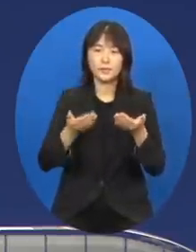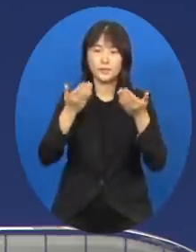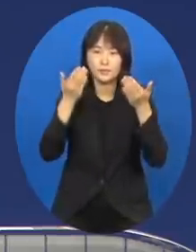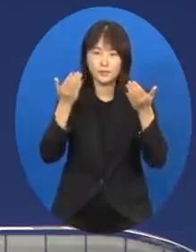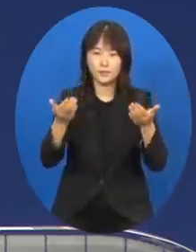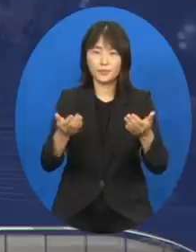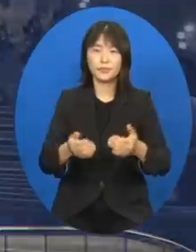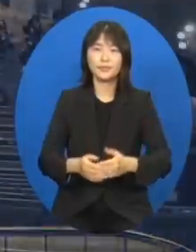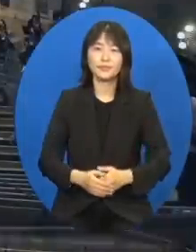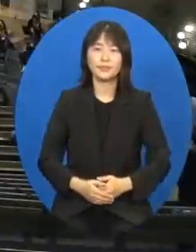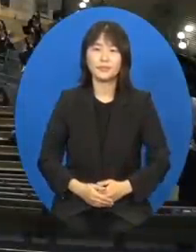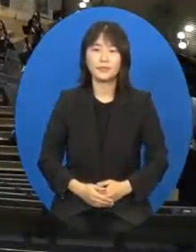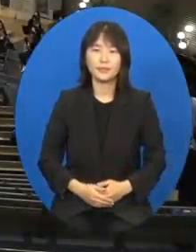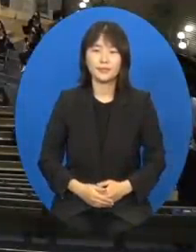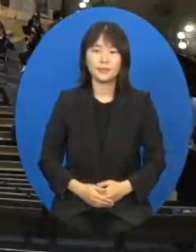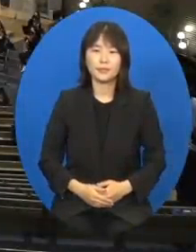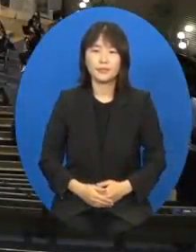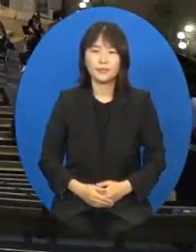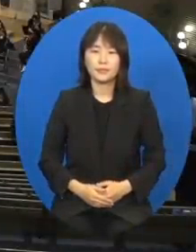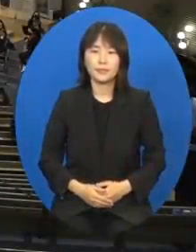부르시겠습니다.